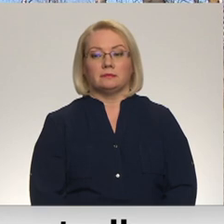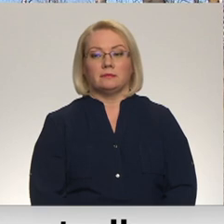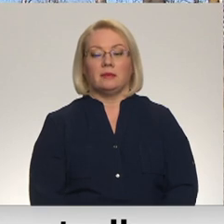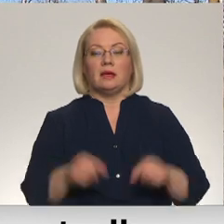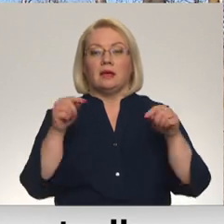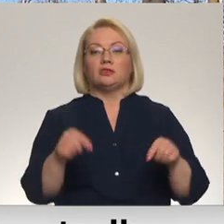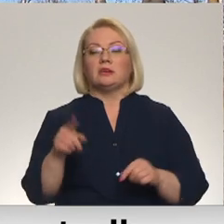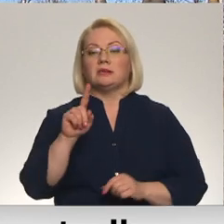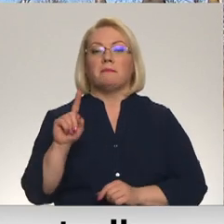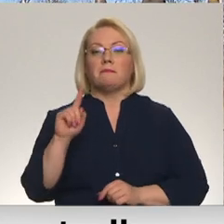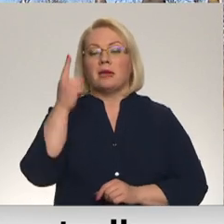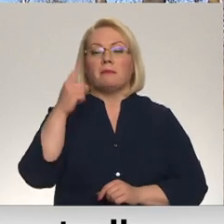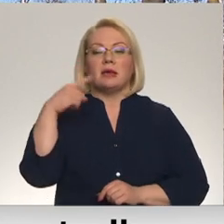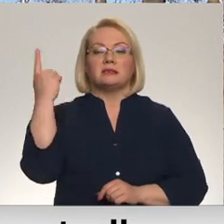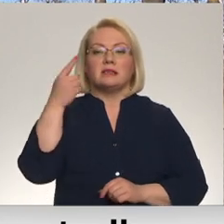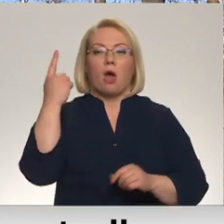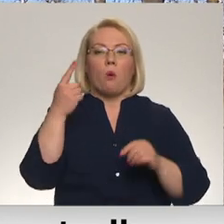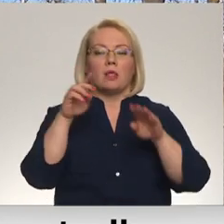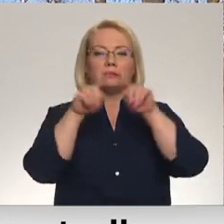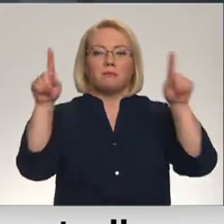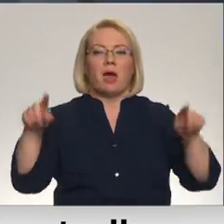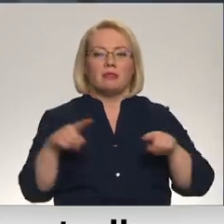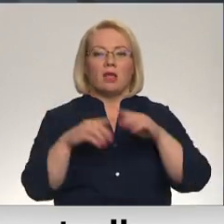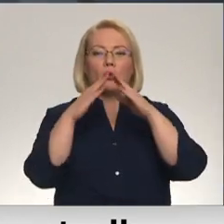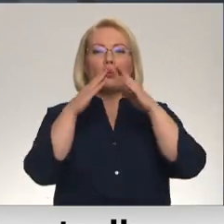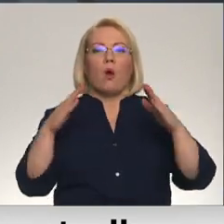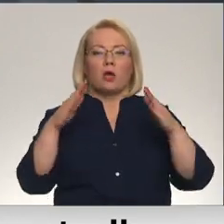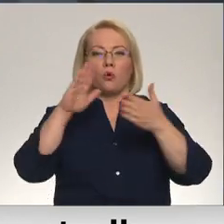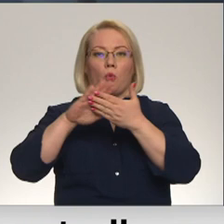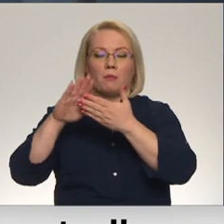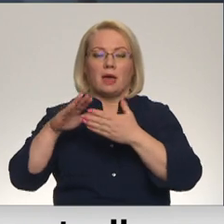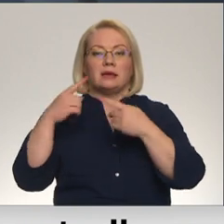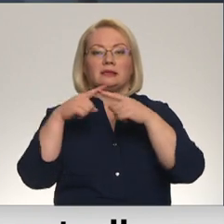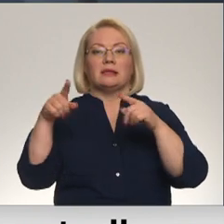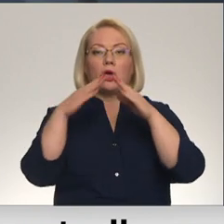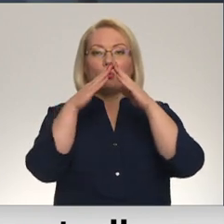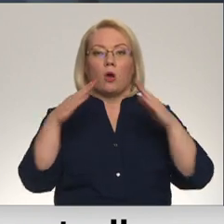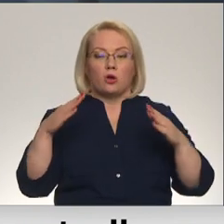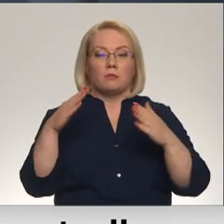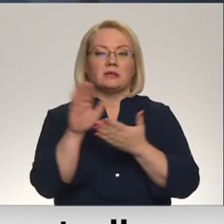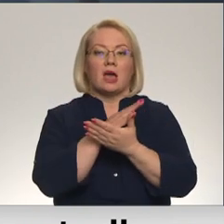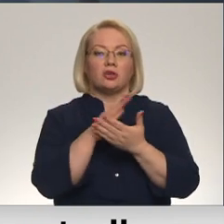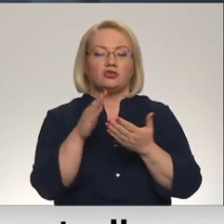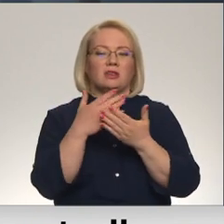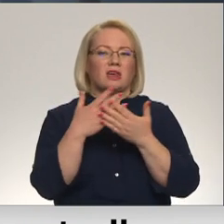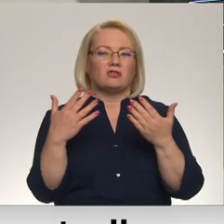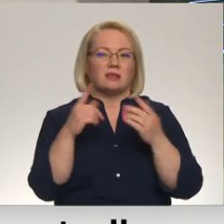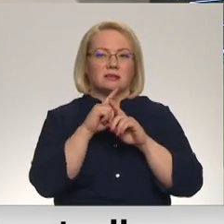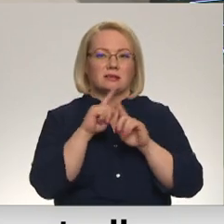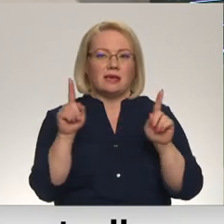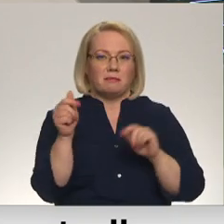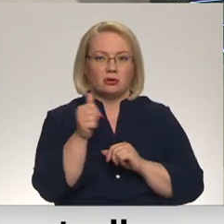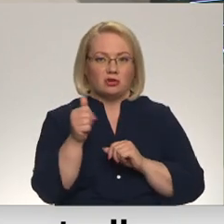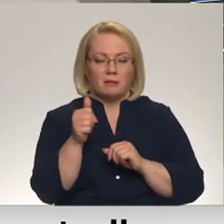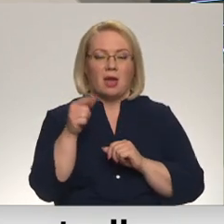Šis ir pirmais saules paneļu nojumas prototips. No citām šāda veida nojumiem to atšķir vairākas īpašības.